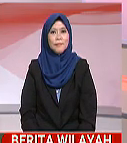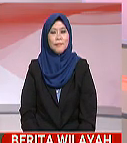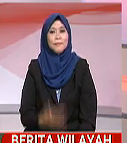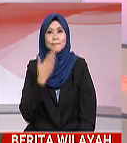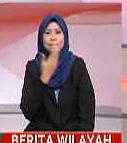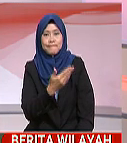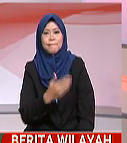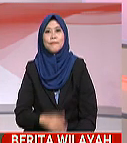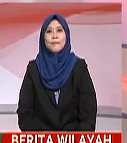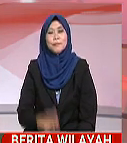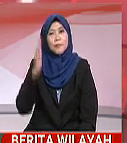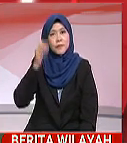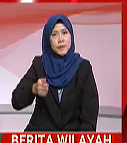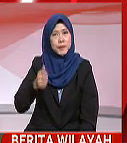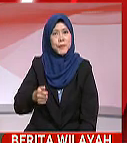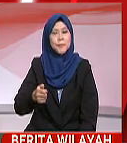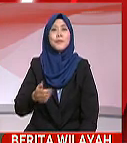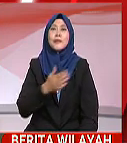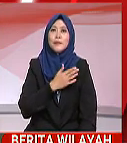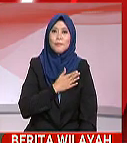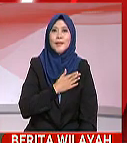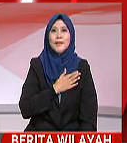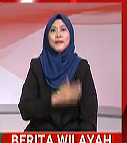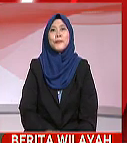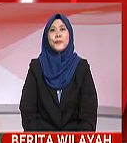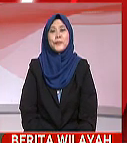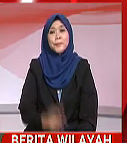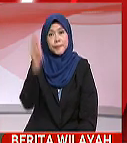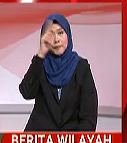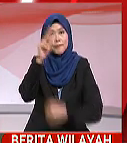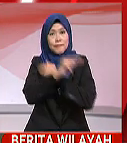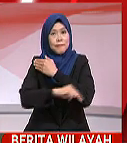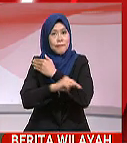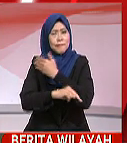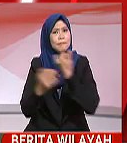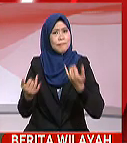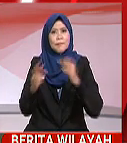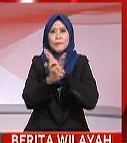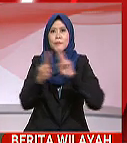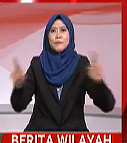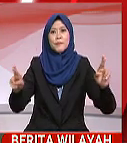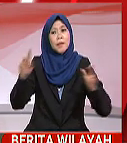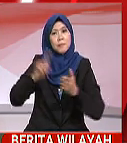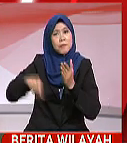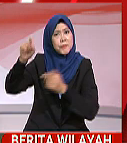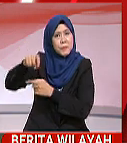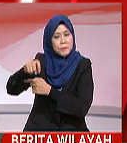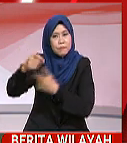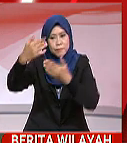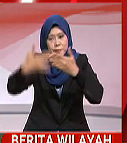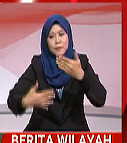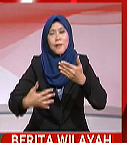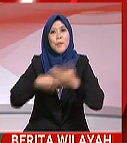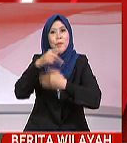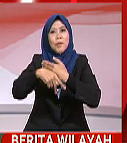Redwin, terima kasih. Assalamualaikum dan salam sejahtera. Kerajaan negeri telah mengambil langkah persiapan yang diperlukan untuk memastikan